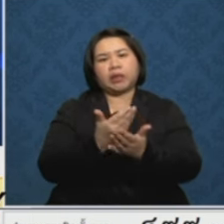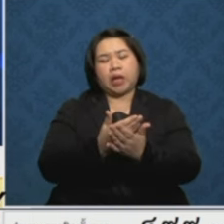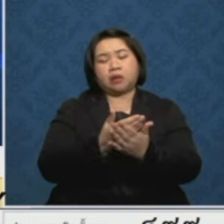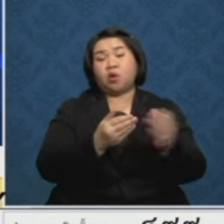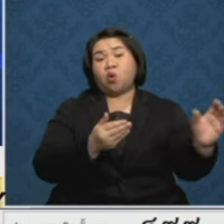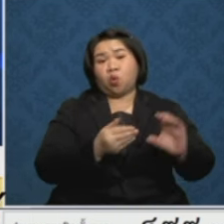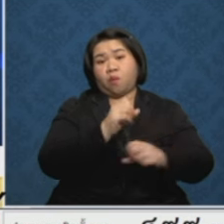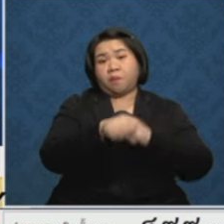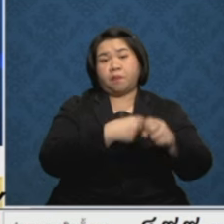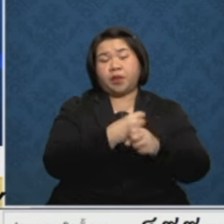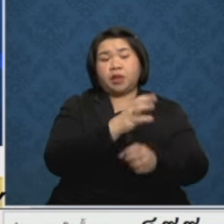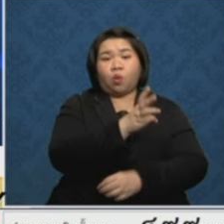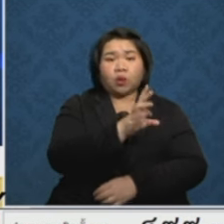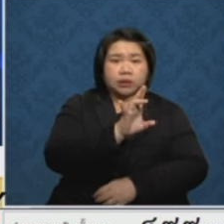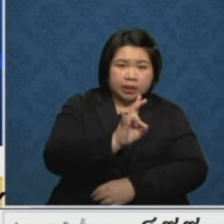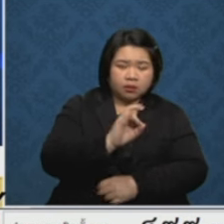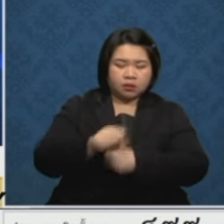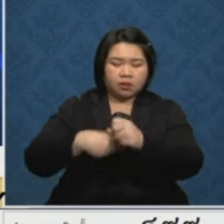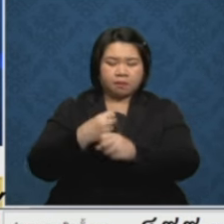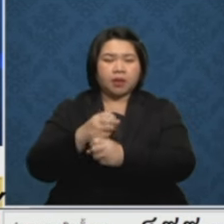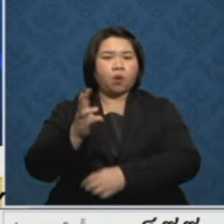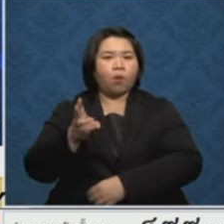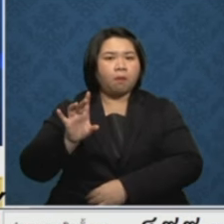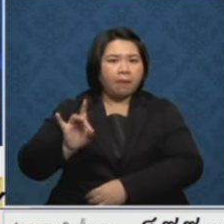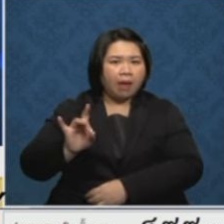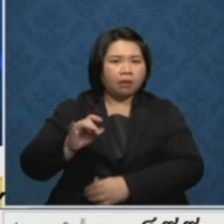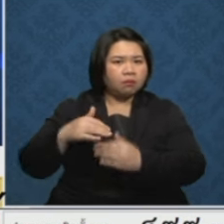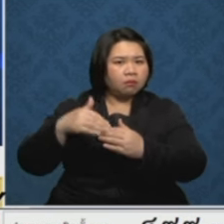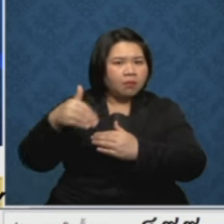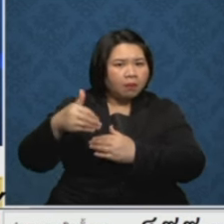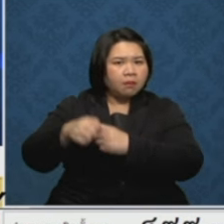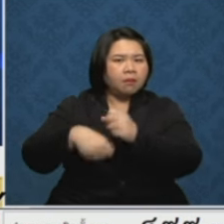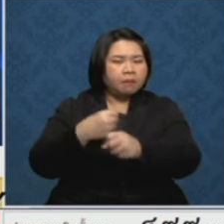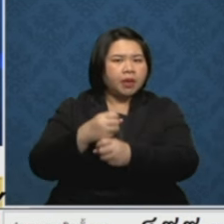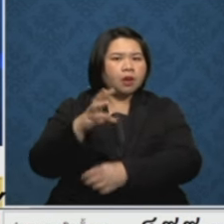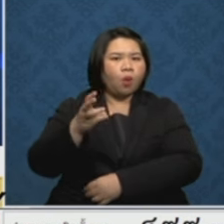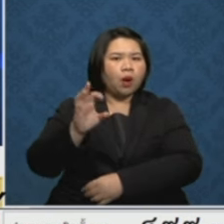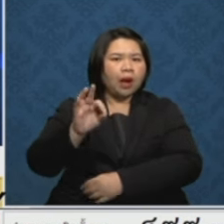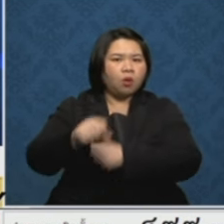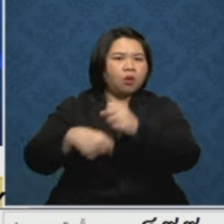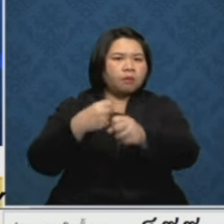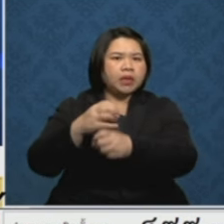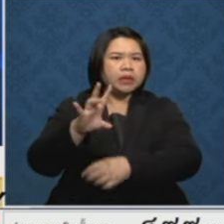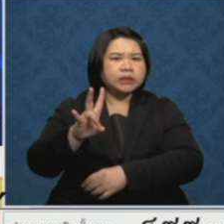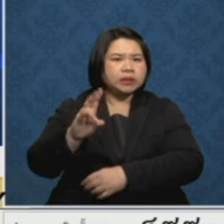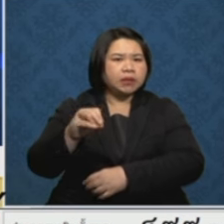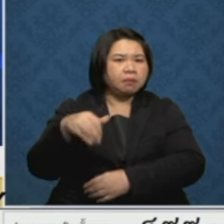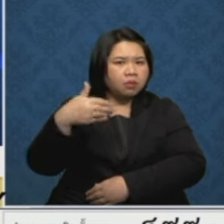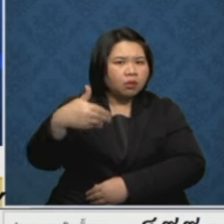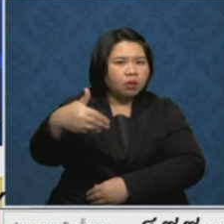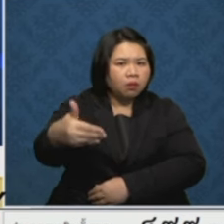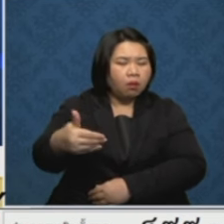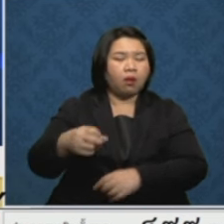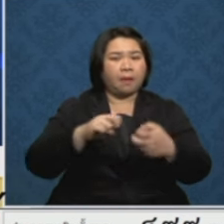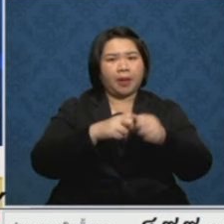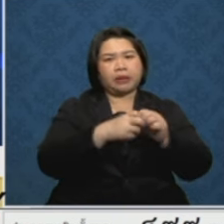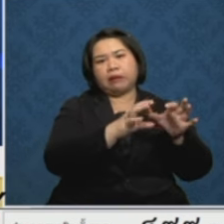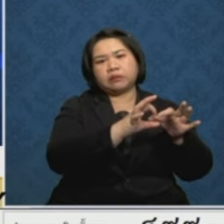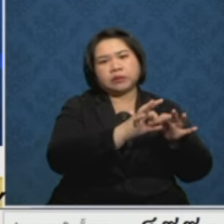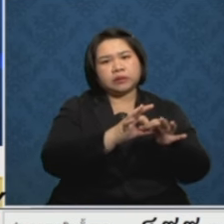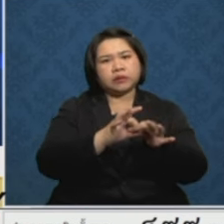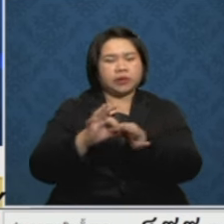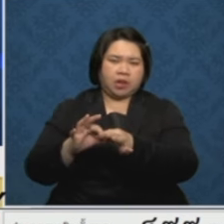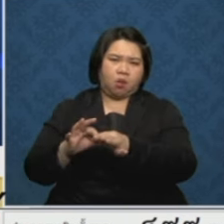แล้วก็68มันจะตามเราไปอีกจนถึง69 70ต่อไปแล้วก็จะไปทำให้พื้น